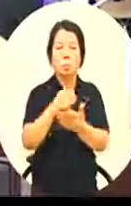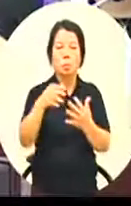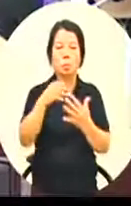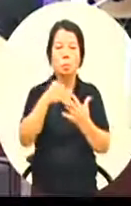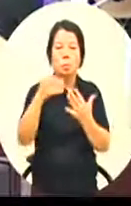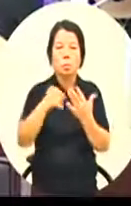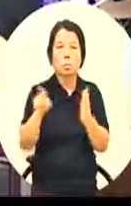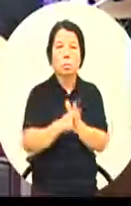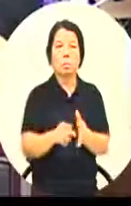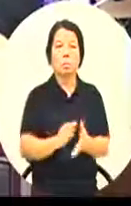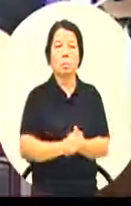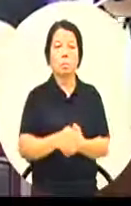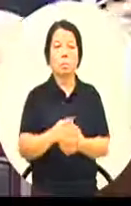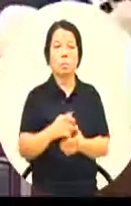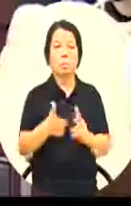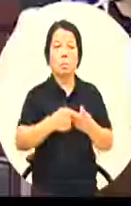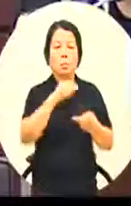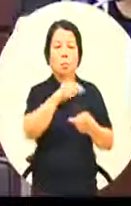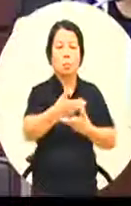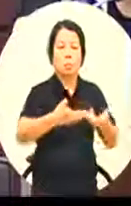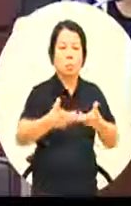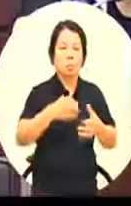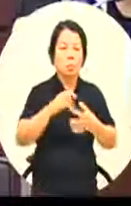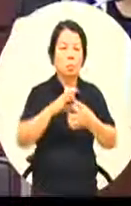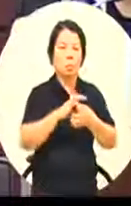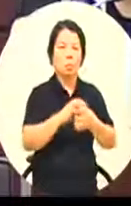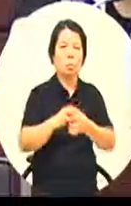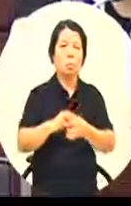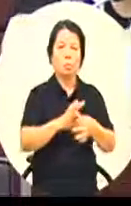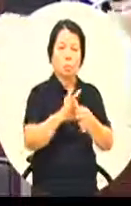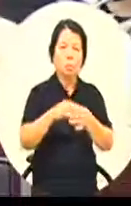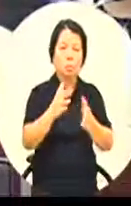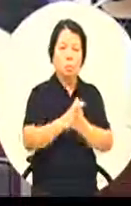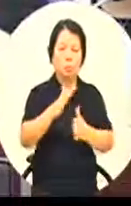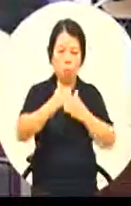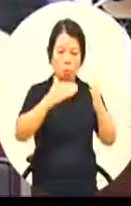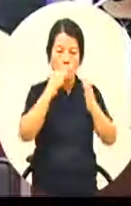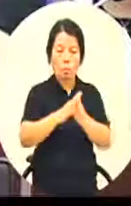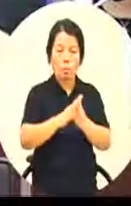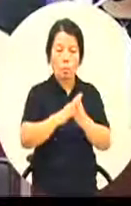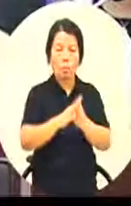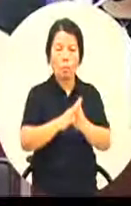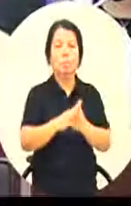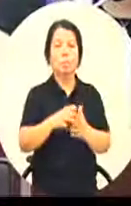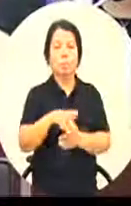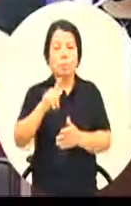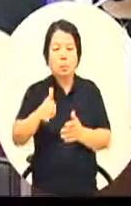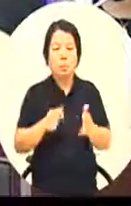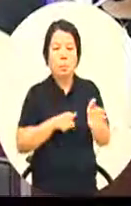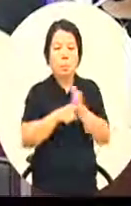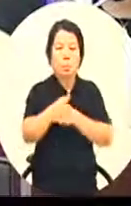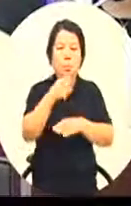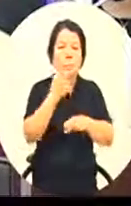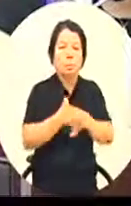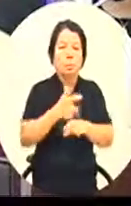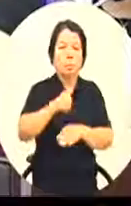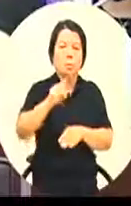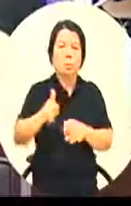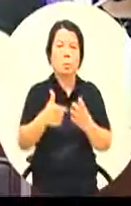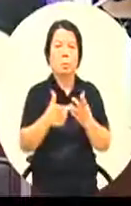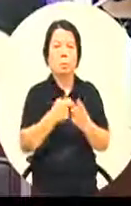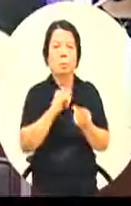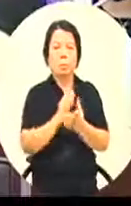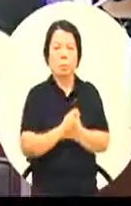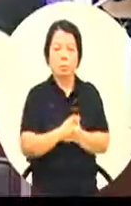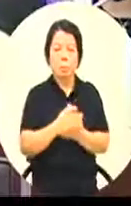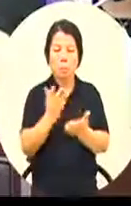员一定是跟这个业务有关，学校的教授或者一些专长的老师，或者实际的老师行政，这样